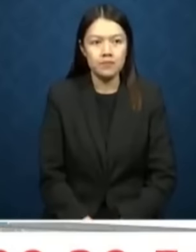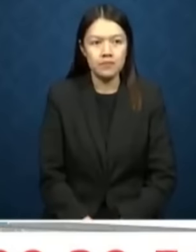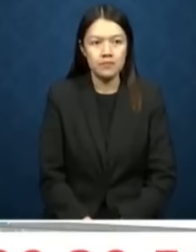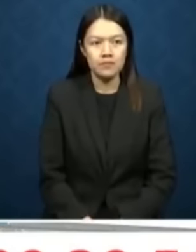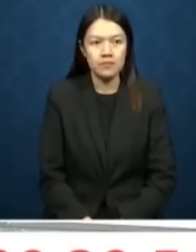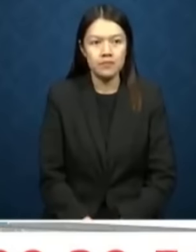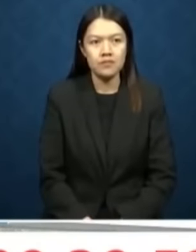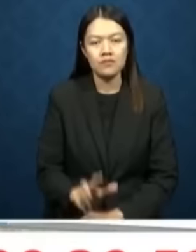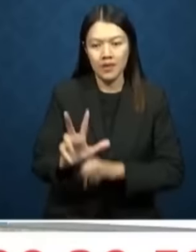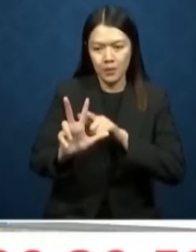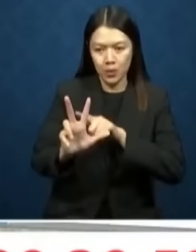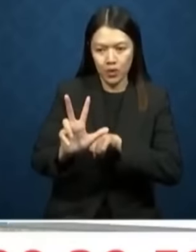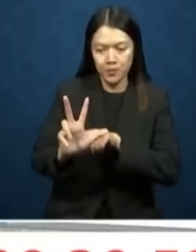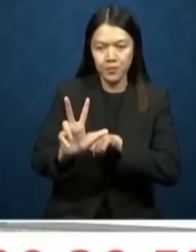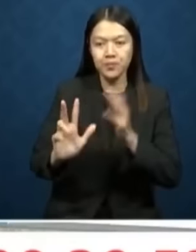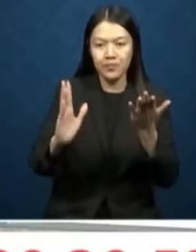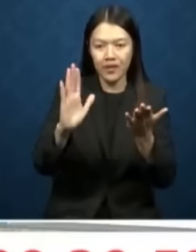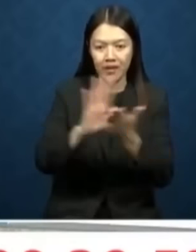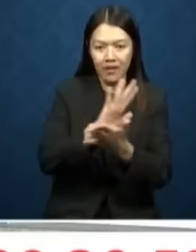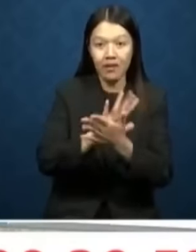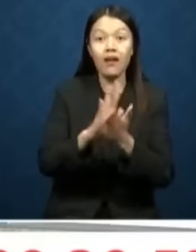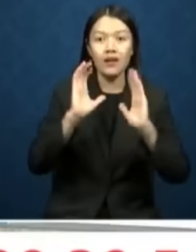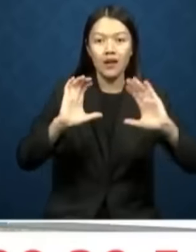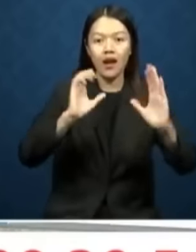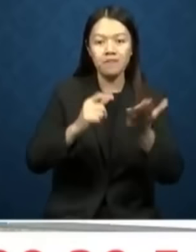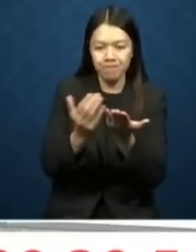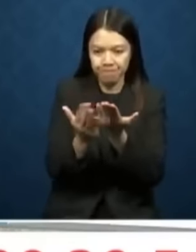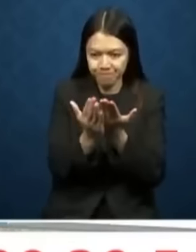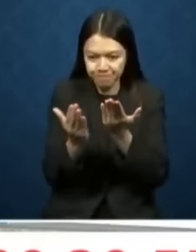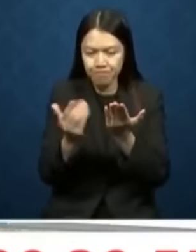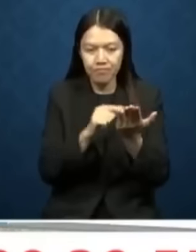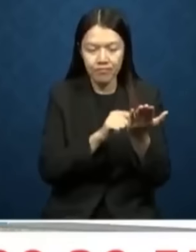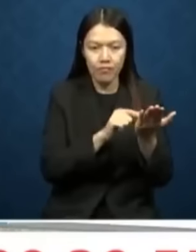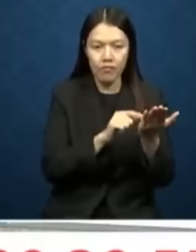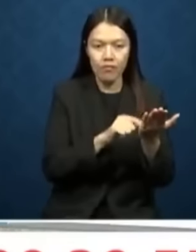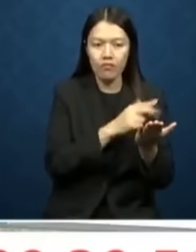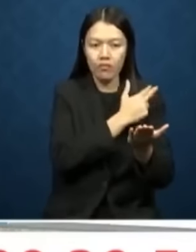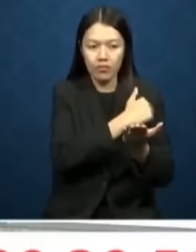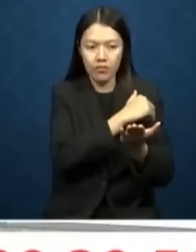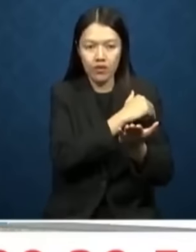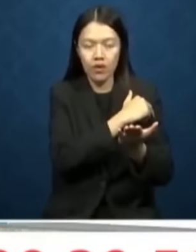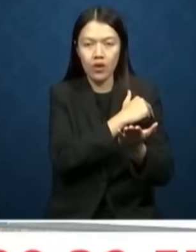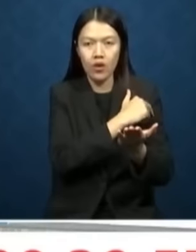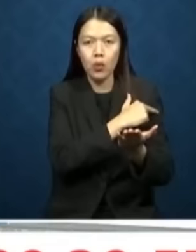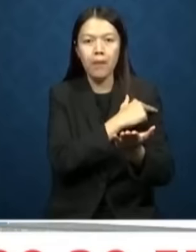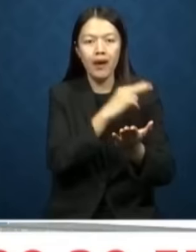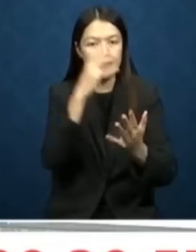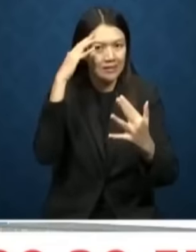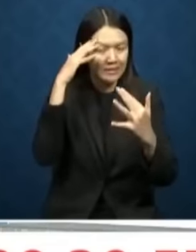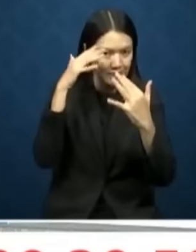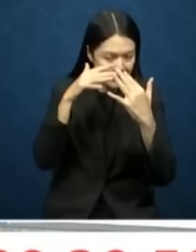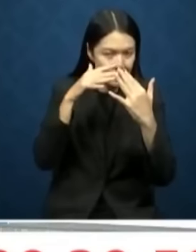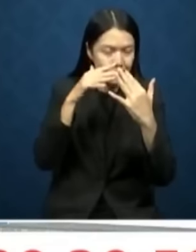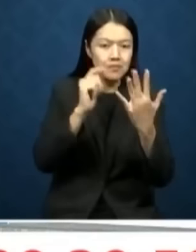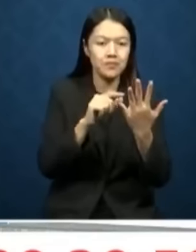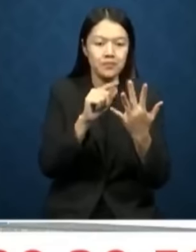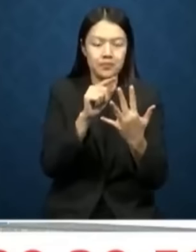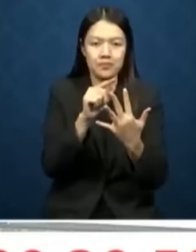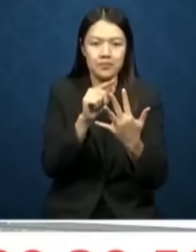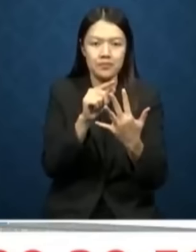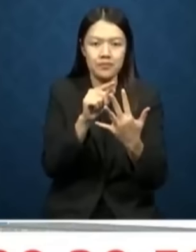3คนเนี่ยเอกสารราชการส่งมาให้เลยครับคนหนึ่งรักษาตัวที่โรงพยาบาลจิตเวชโรงพยาบา